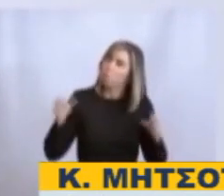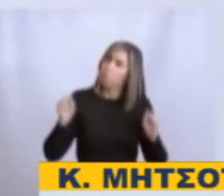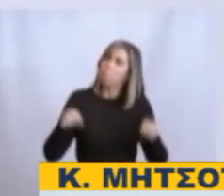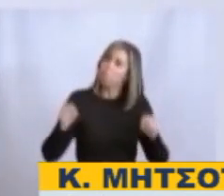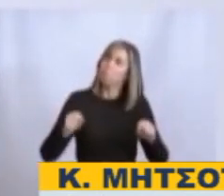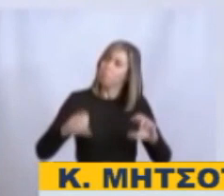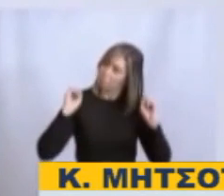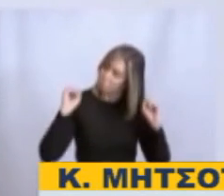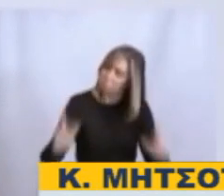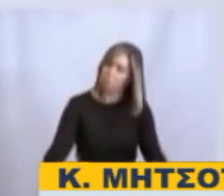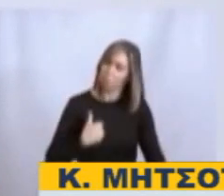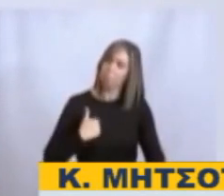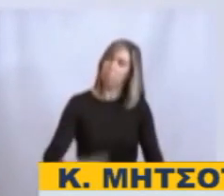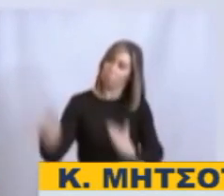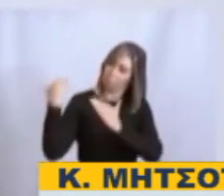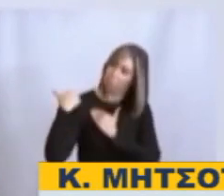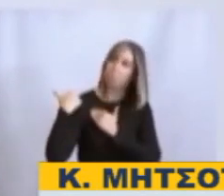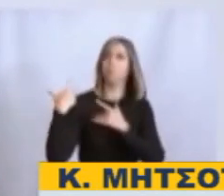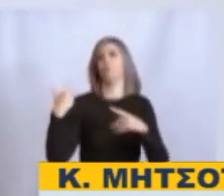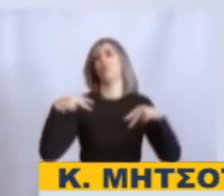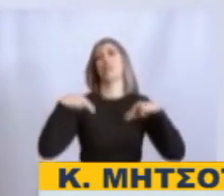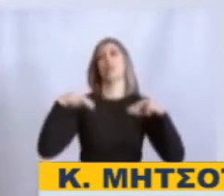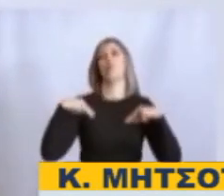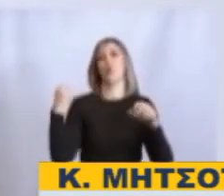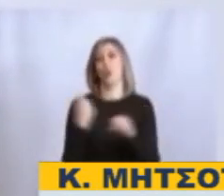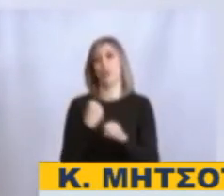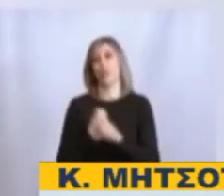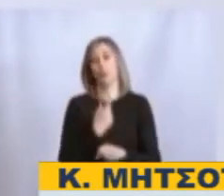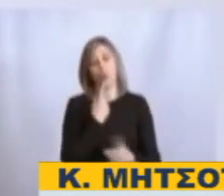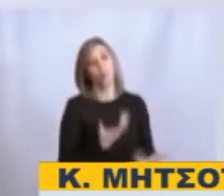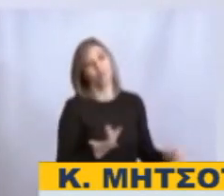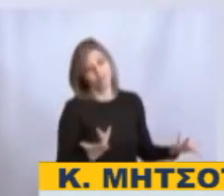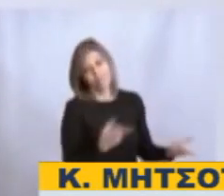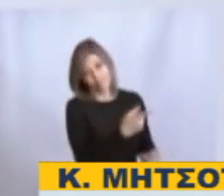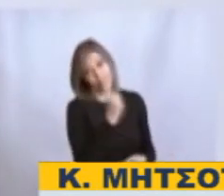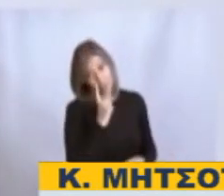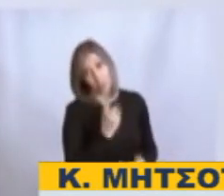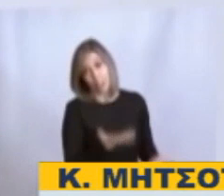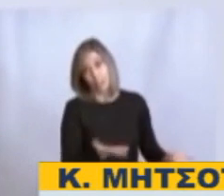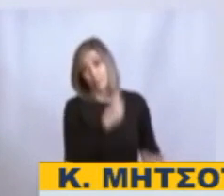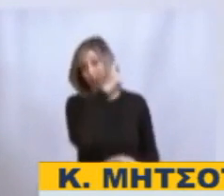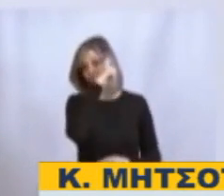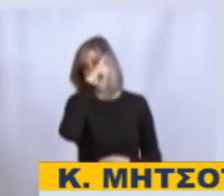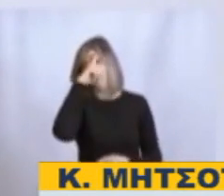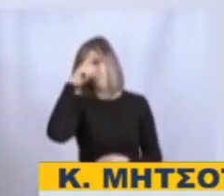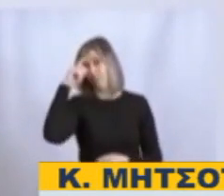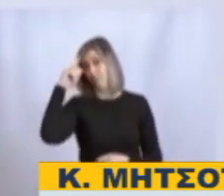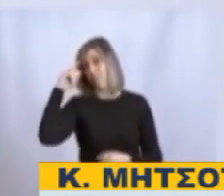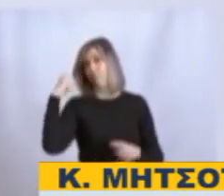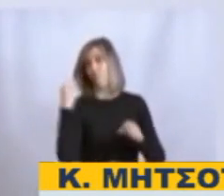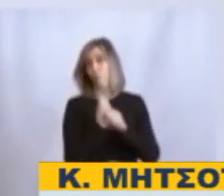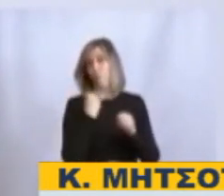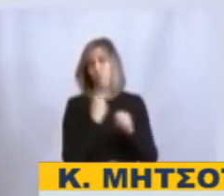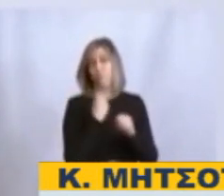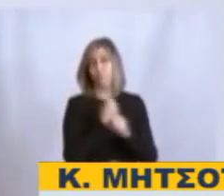Υπουργείο Εργασίας. Καταλαβαίνεις, του λέω, πόσο δύσκολη είναι αυτή η